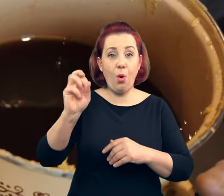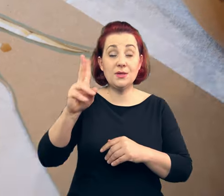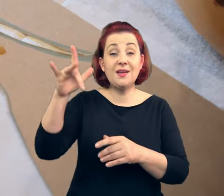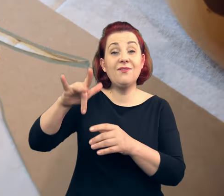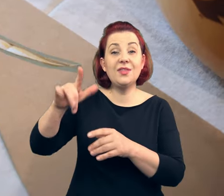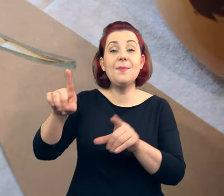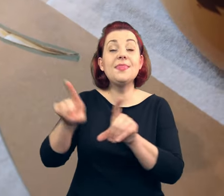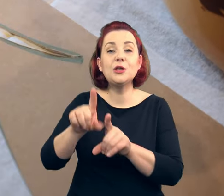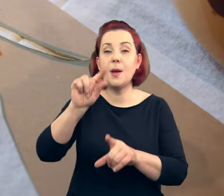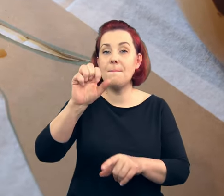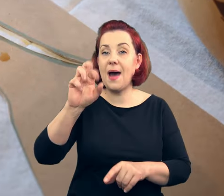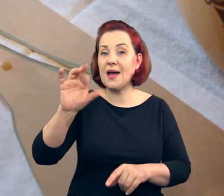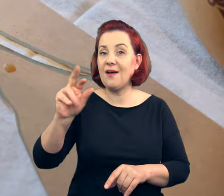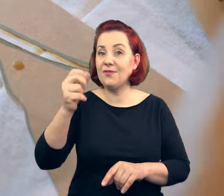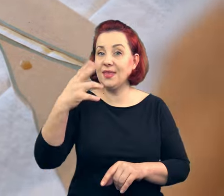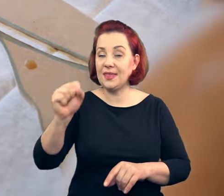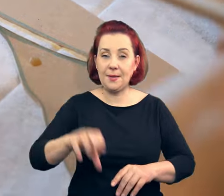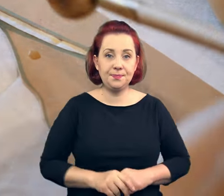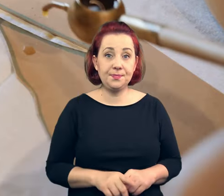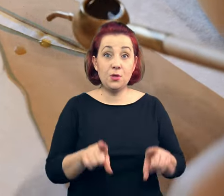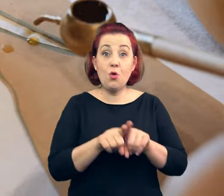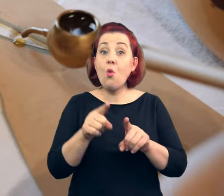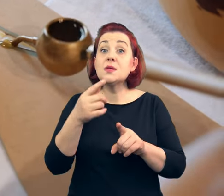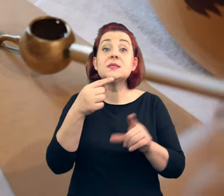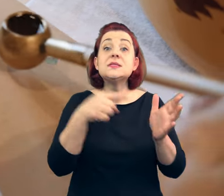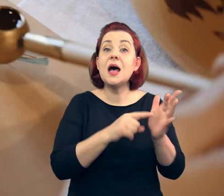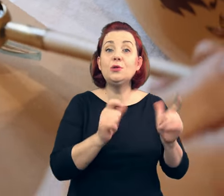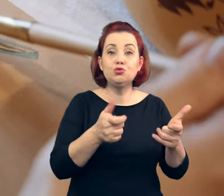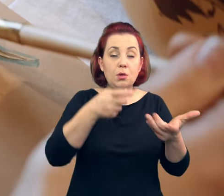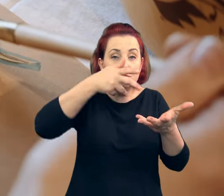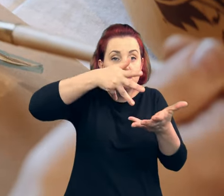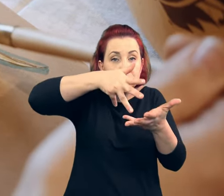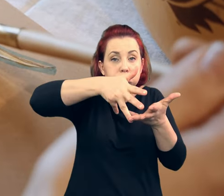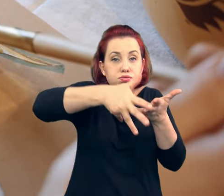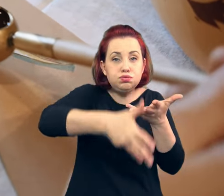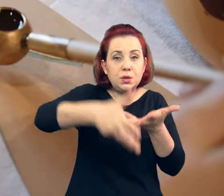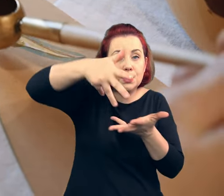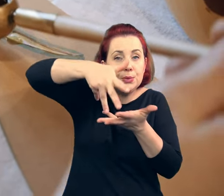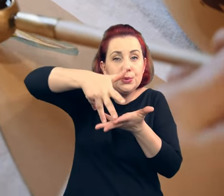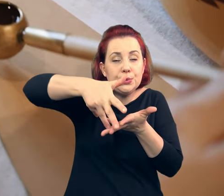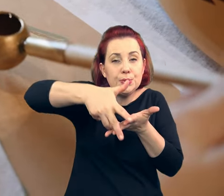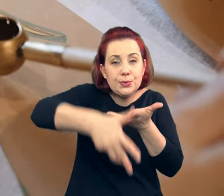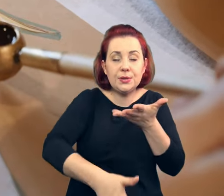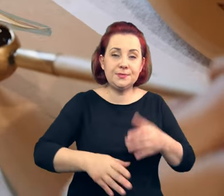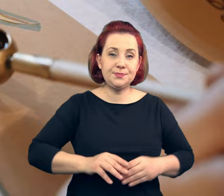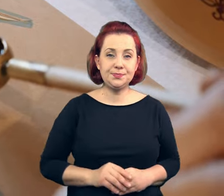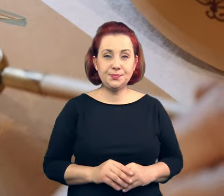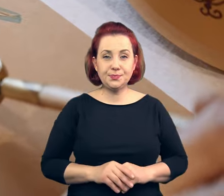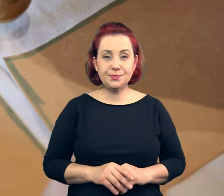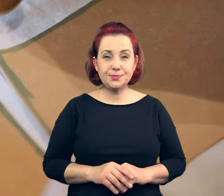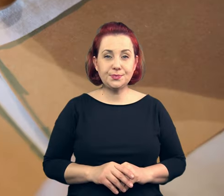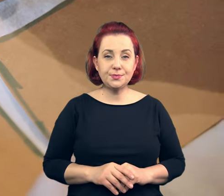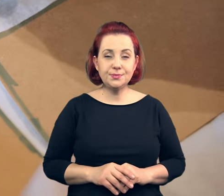parafiną. Wosk ma za zadanie wsiąknąć we włókna naszego materiału batikowego.